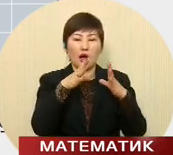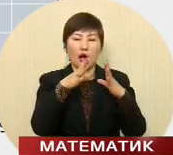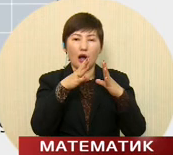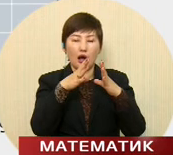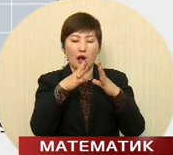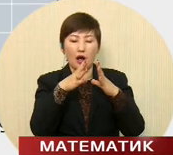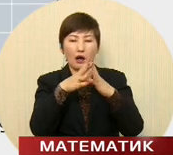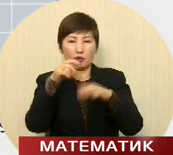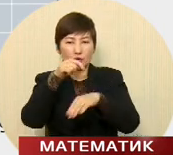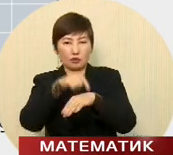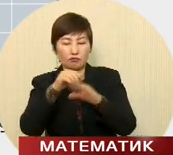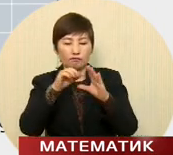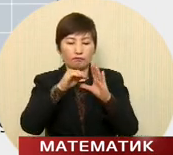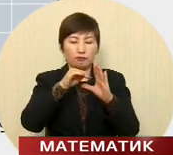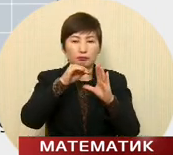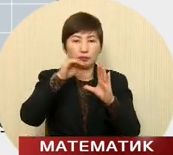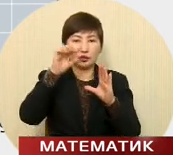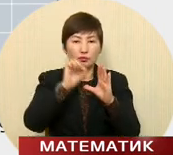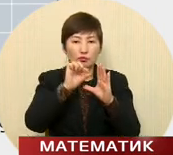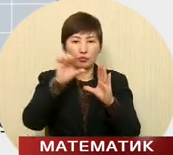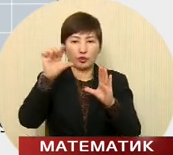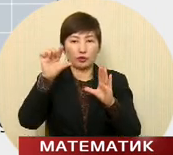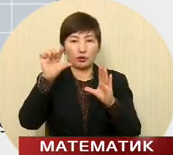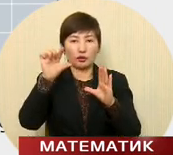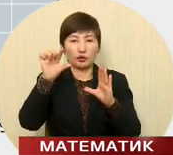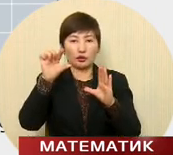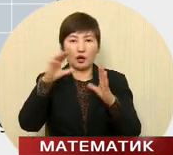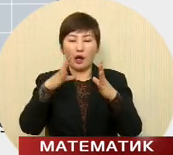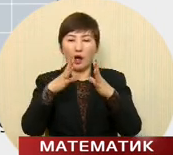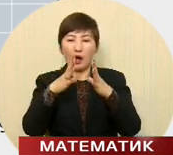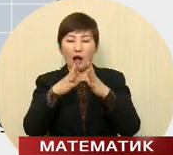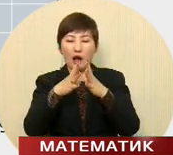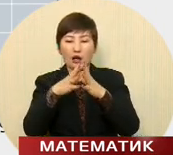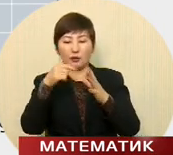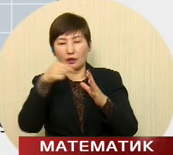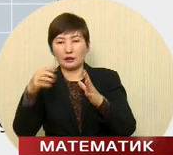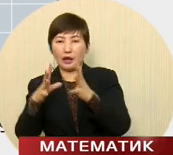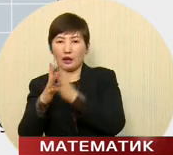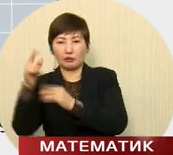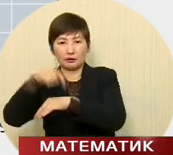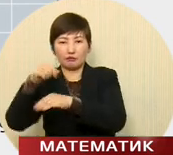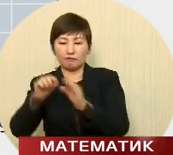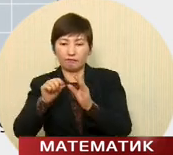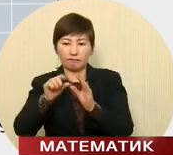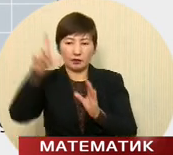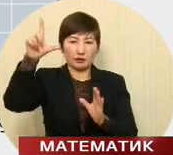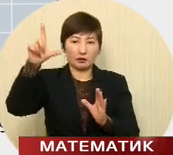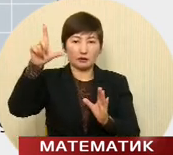хүртэл бол аажмаар өссөн байна. Харин 10-аас 11 цагийн хооронд бол огцом